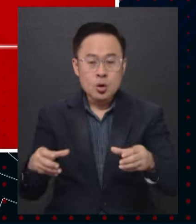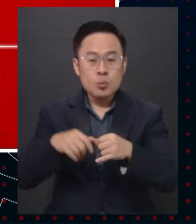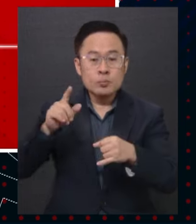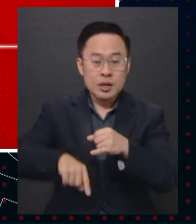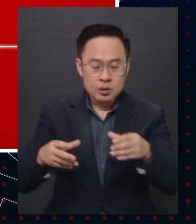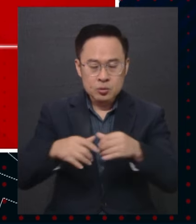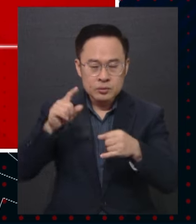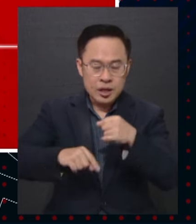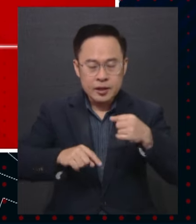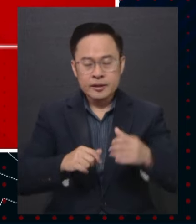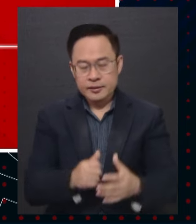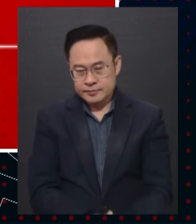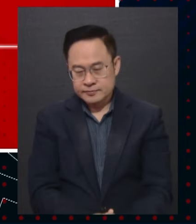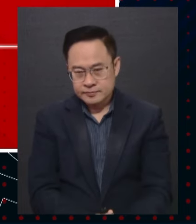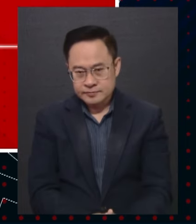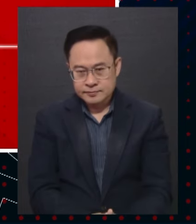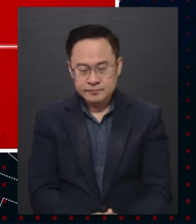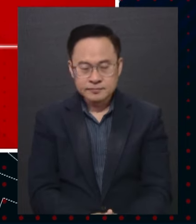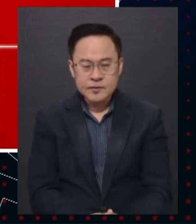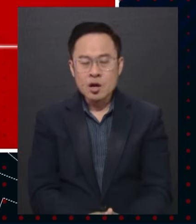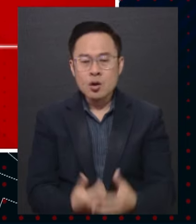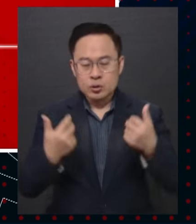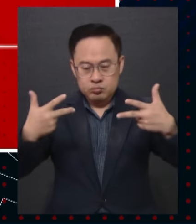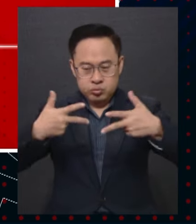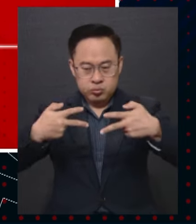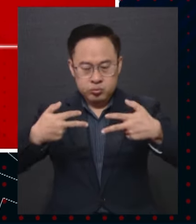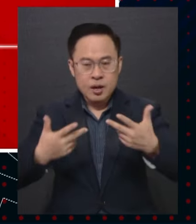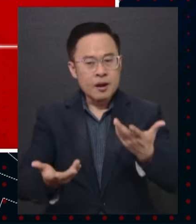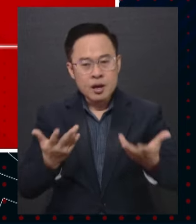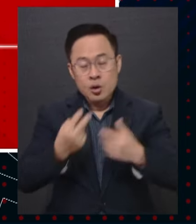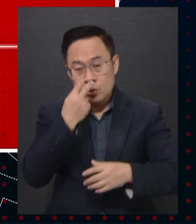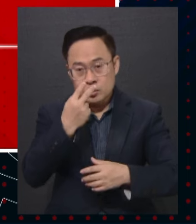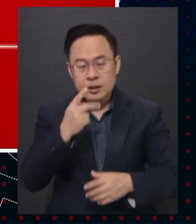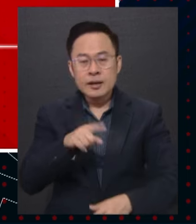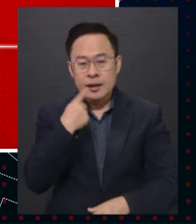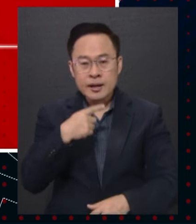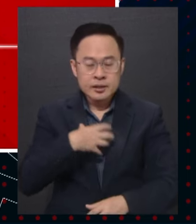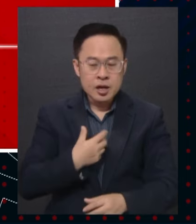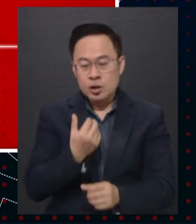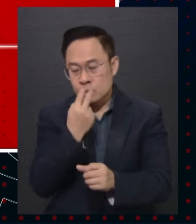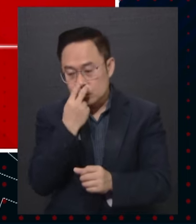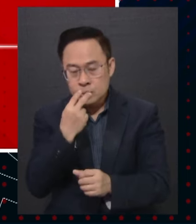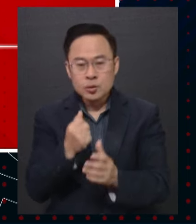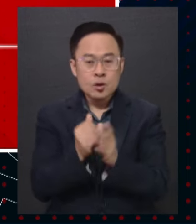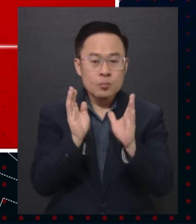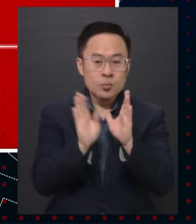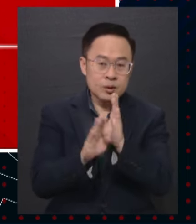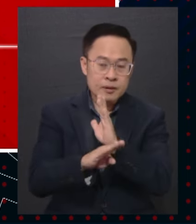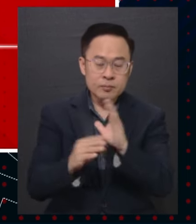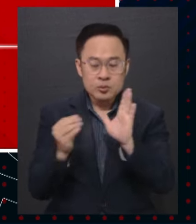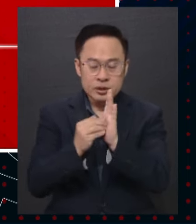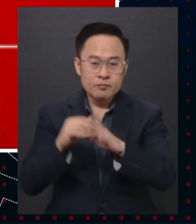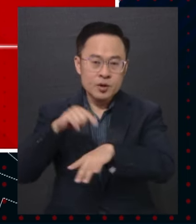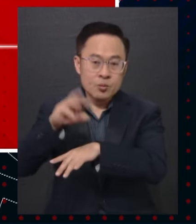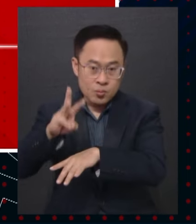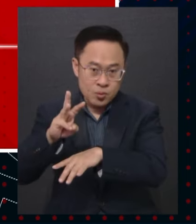างเช่นเดียวกันนะฮะเรียกว่าวันนี้นี่เลือกชมแล้วแต่สถานการณ์ได้เลยอยากลุ้นแชมป์ดู 6:00 น. อยากจะดูท้ายตารางดู